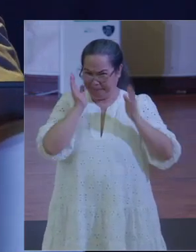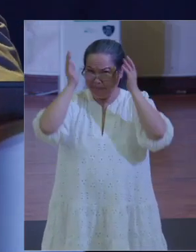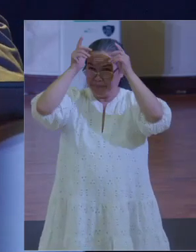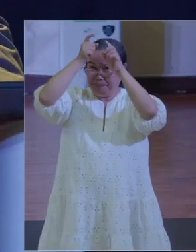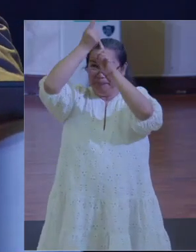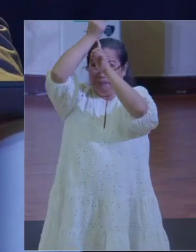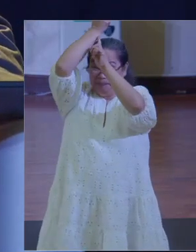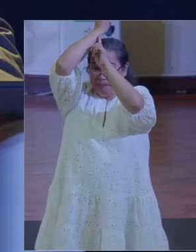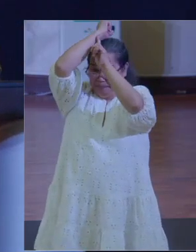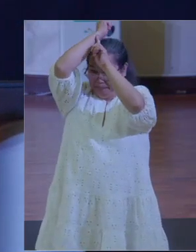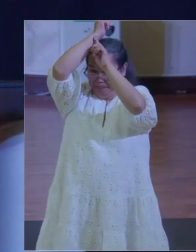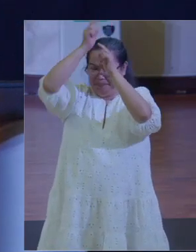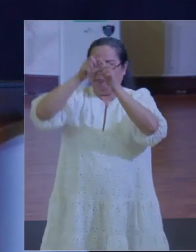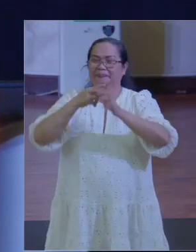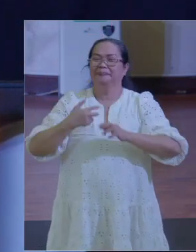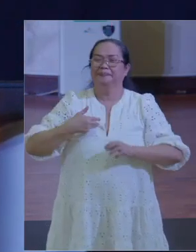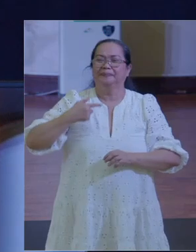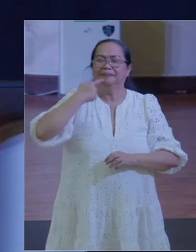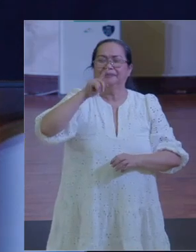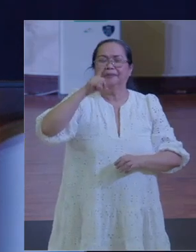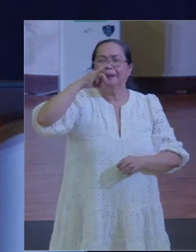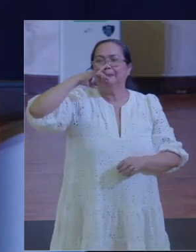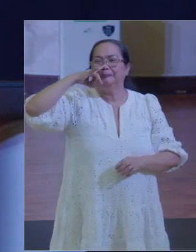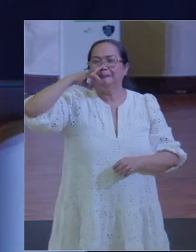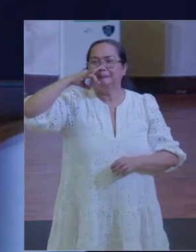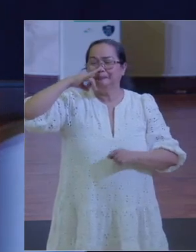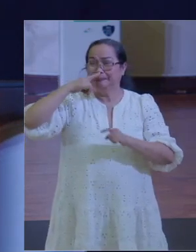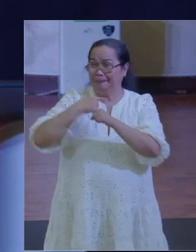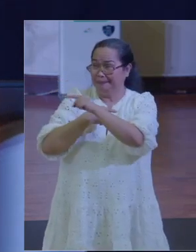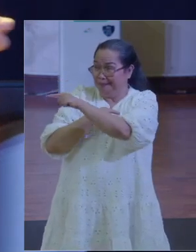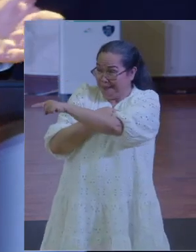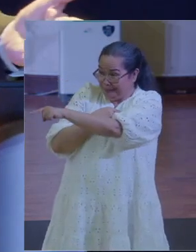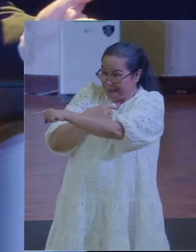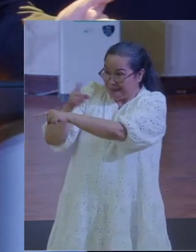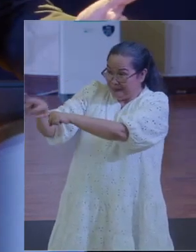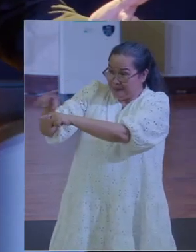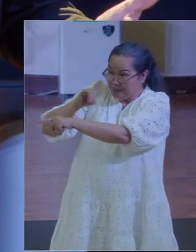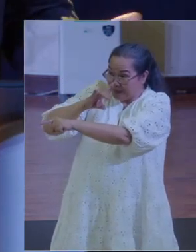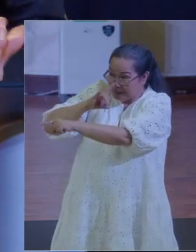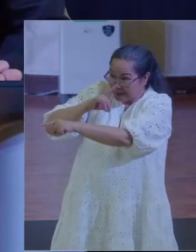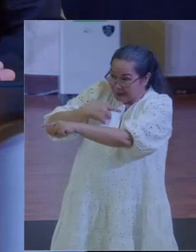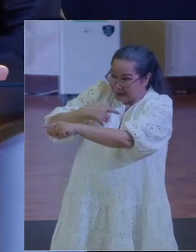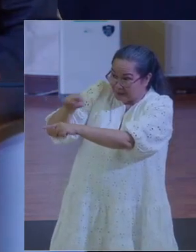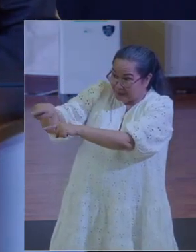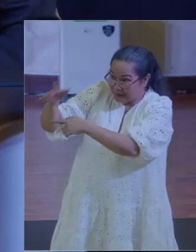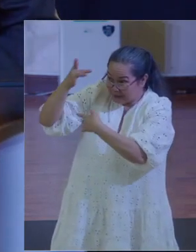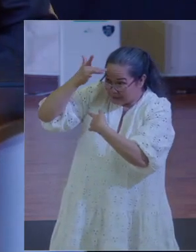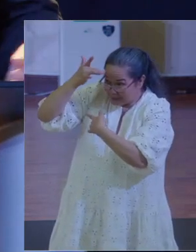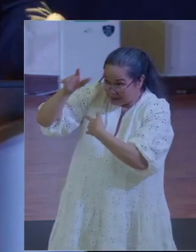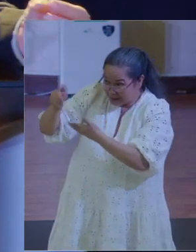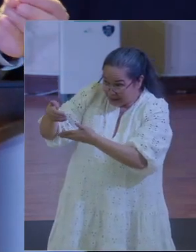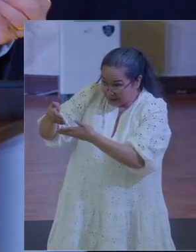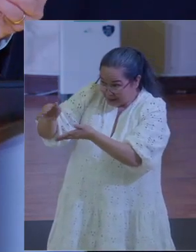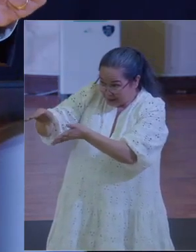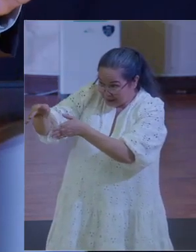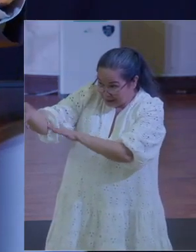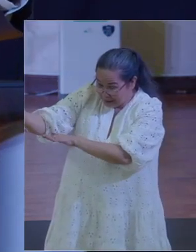na may isang centurion na meron siyang alipin, na may sakit, at mamamatay na.